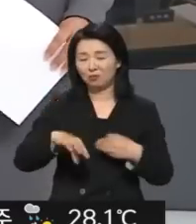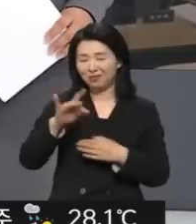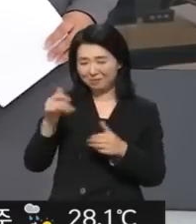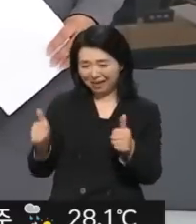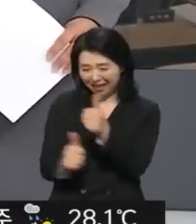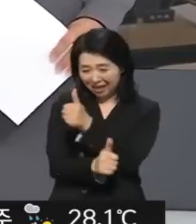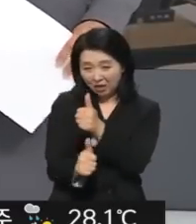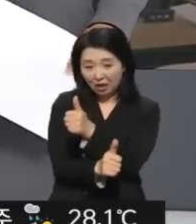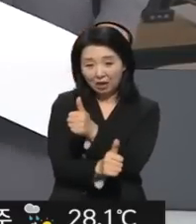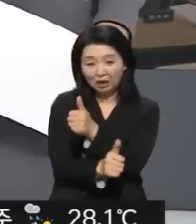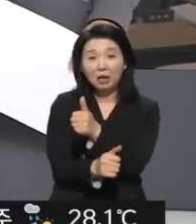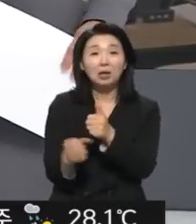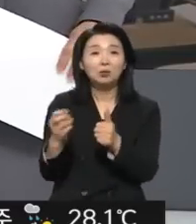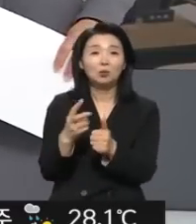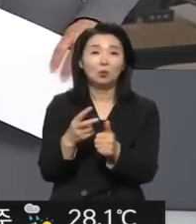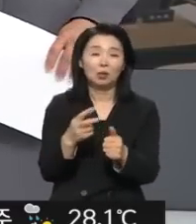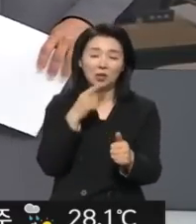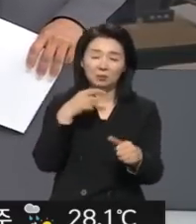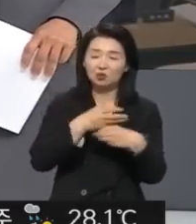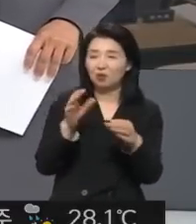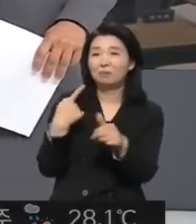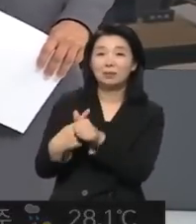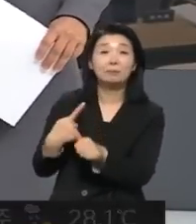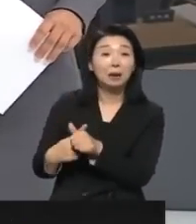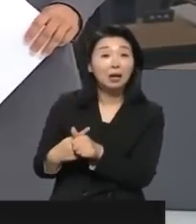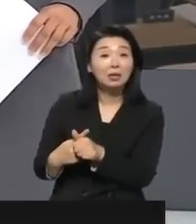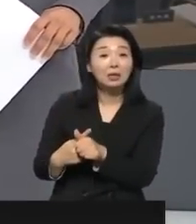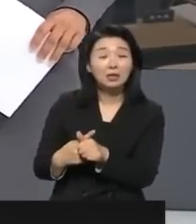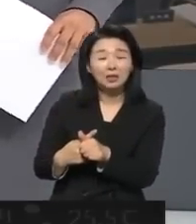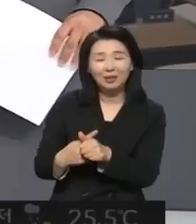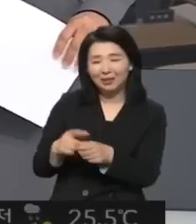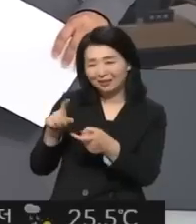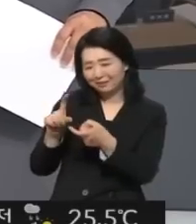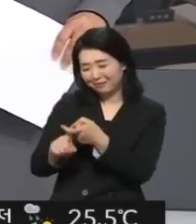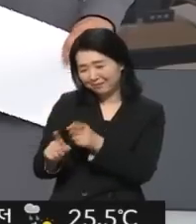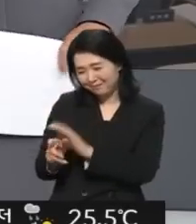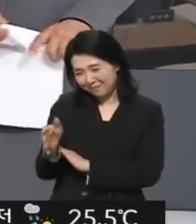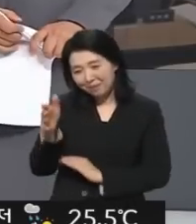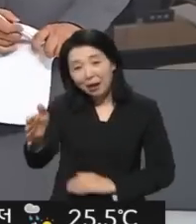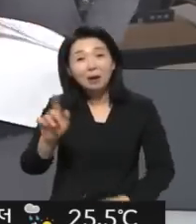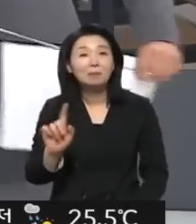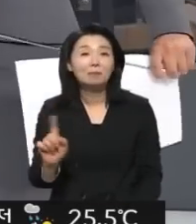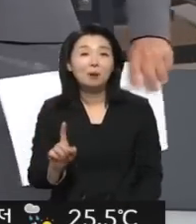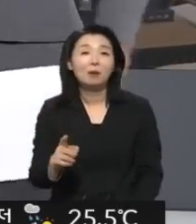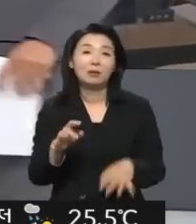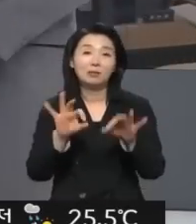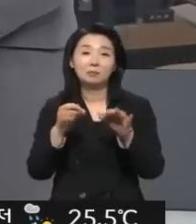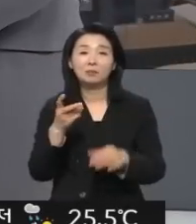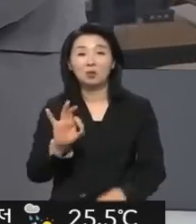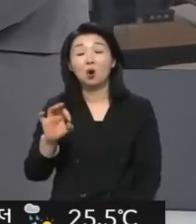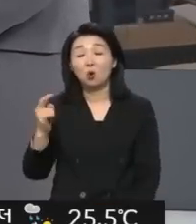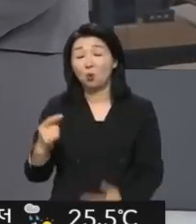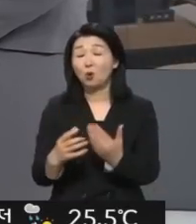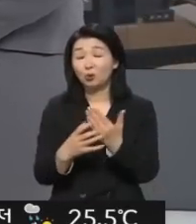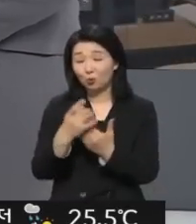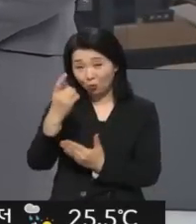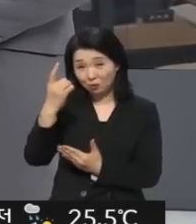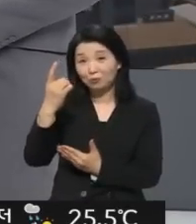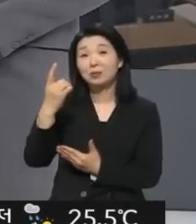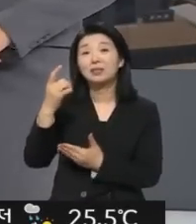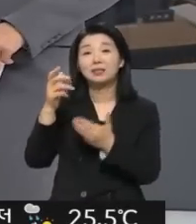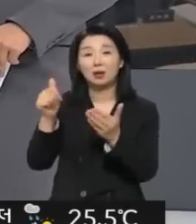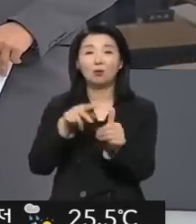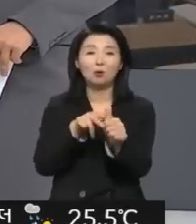개각, 민주당은 비판을 쏟아냈습니다. 극우로 지목된 건요, 김영호 통일부 장관 후보자,